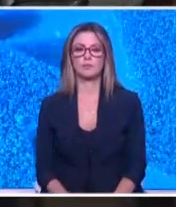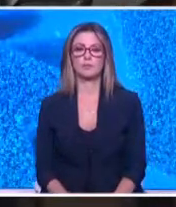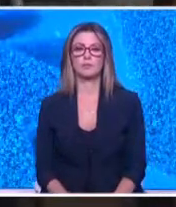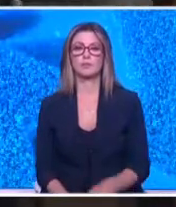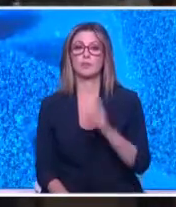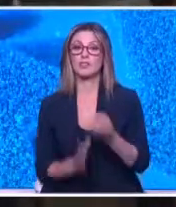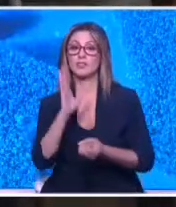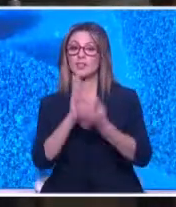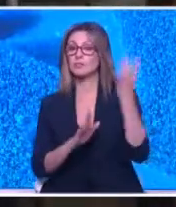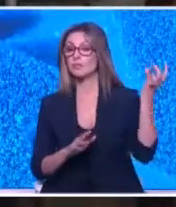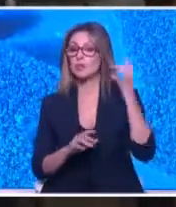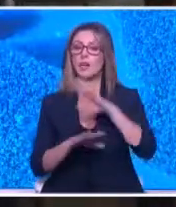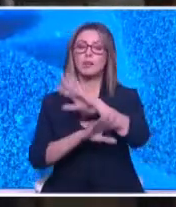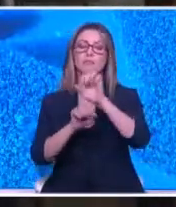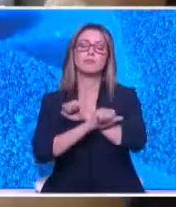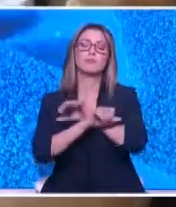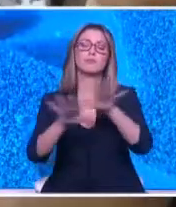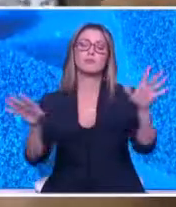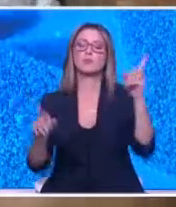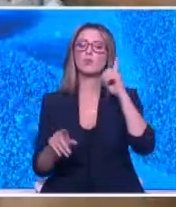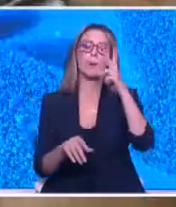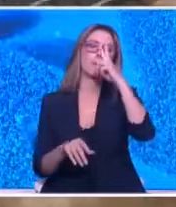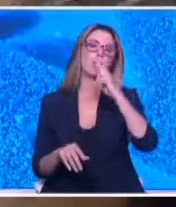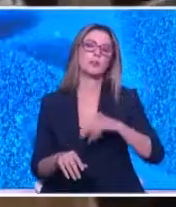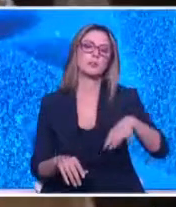Ortaya çıkan ahenk sosyal medyada büyük beğeni topladı.